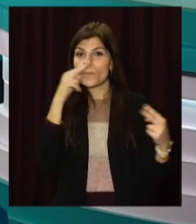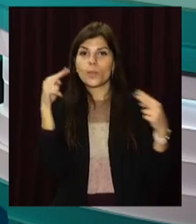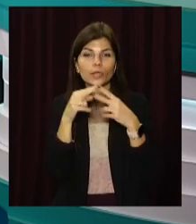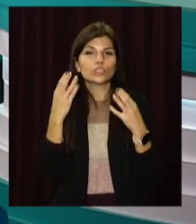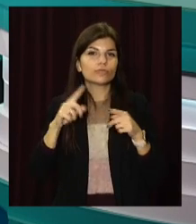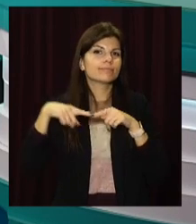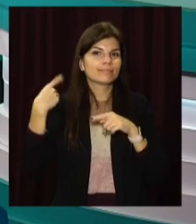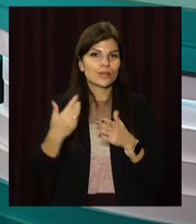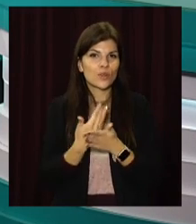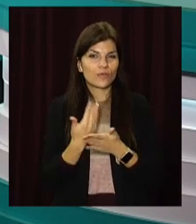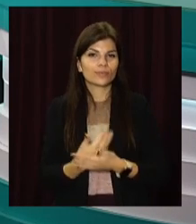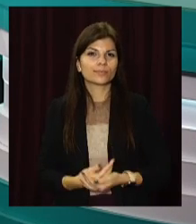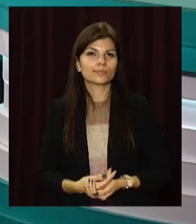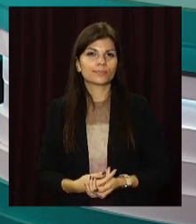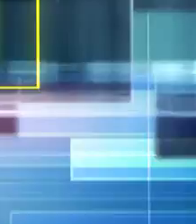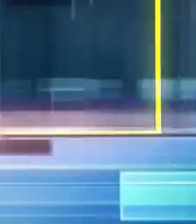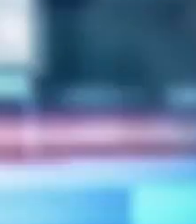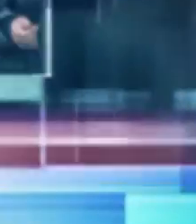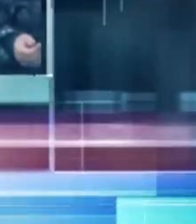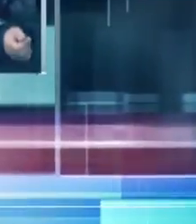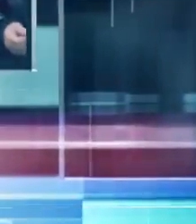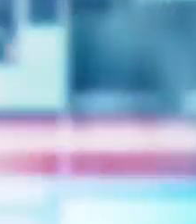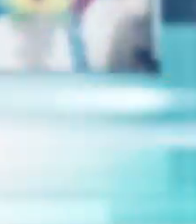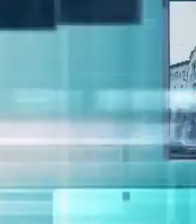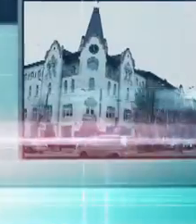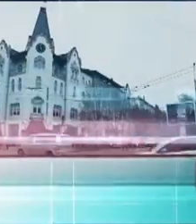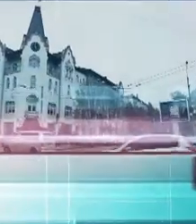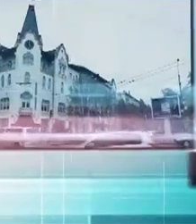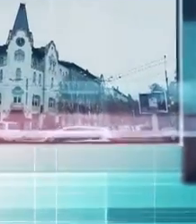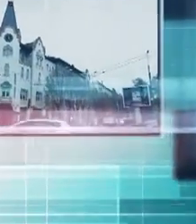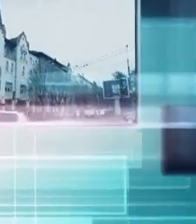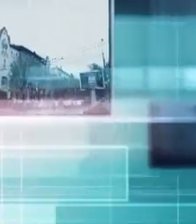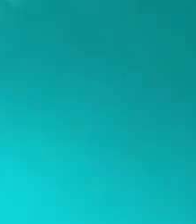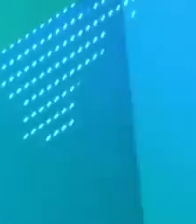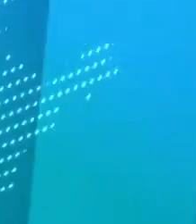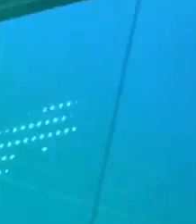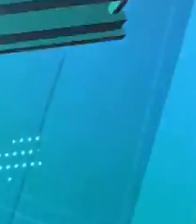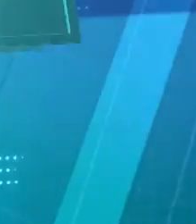Побачимось у наступному випуску новин. We'll be right back.